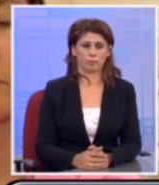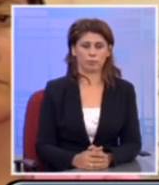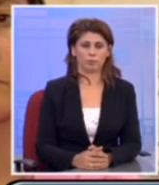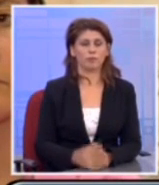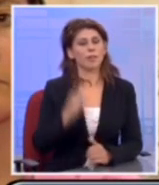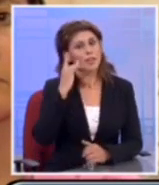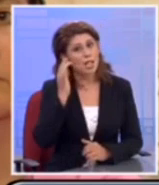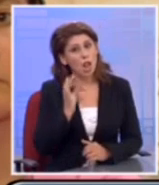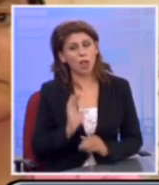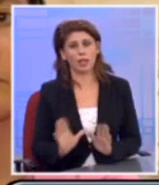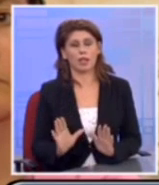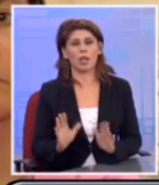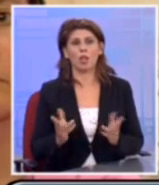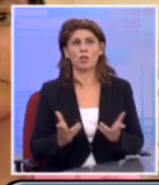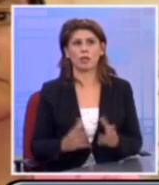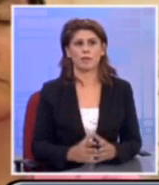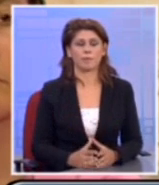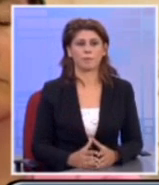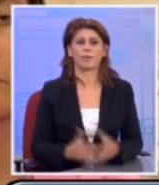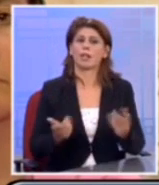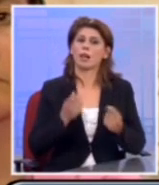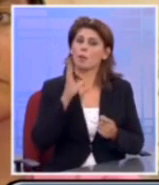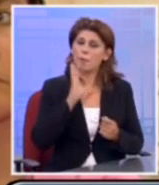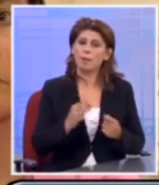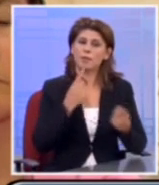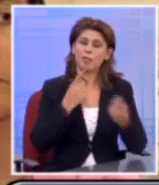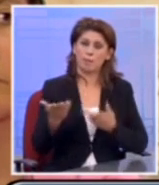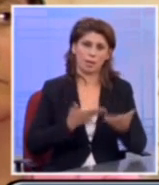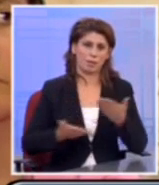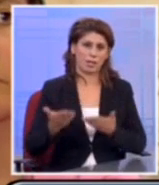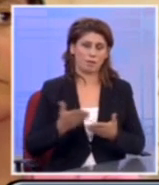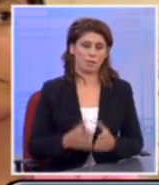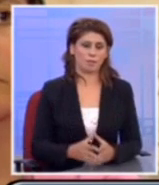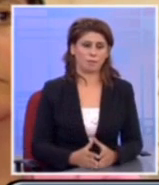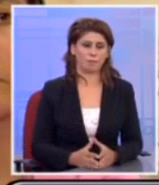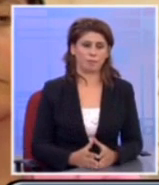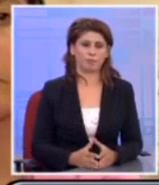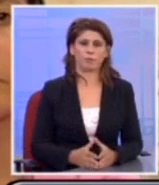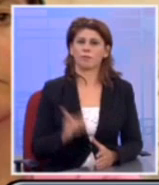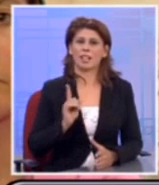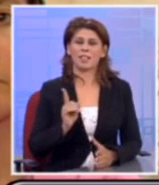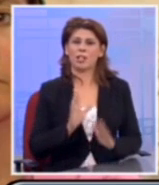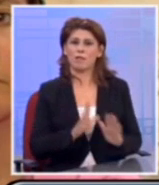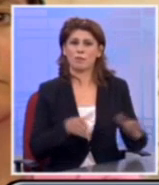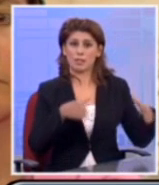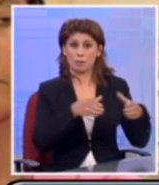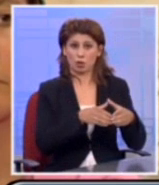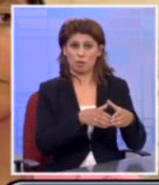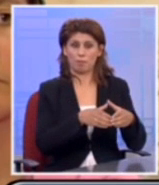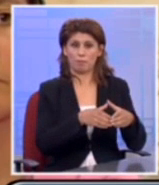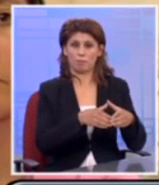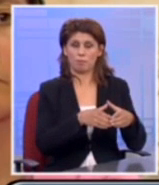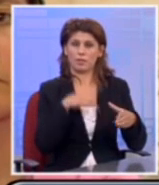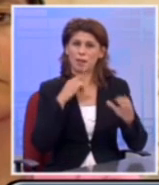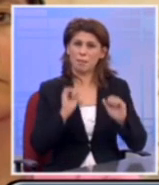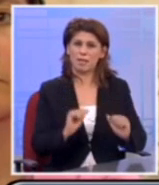στη λογική, ώστε να κάνουν πραγματικές διαπραγματεύσεις. Δεν αναπόκειται στην Επιτροπή μας να πει στις